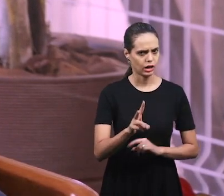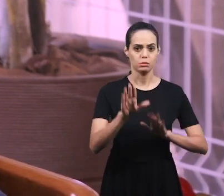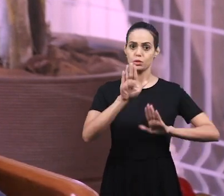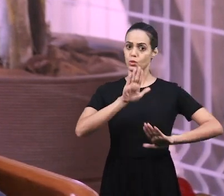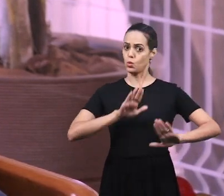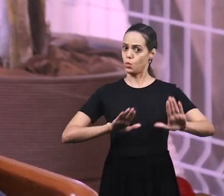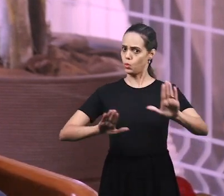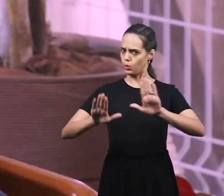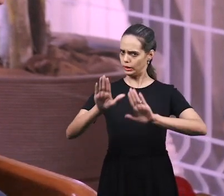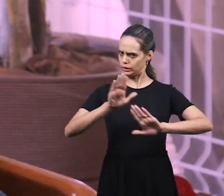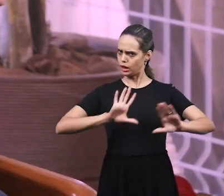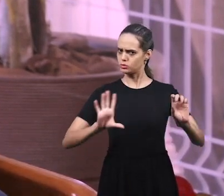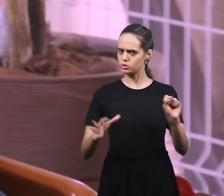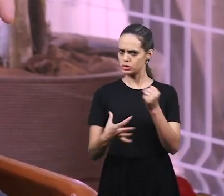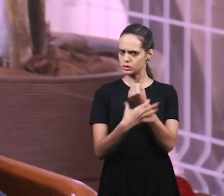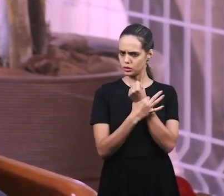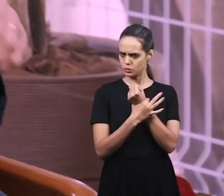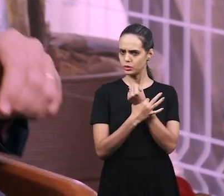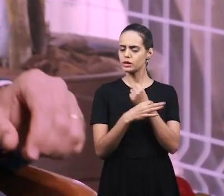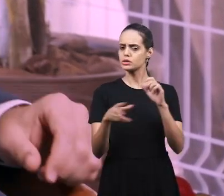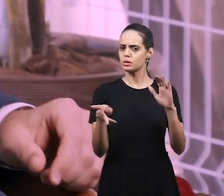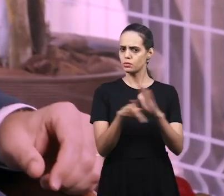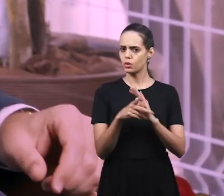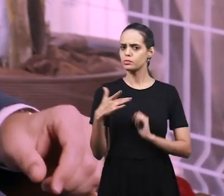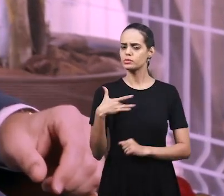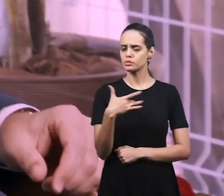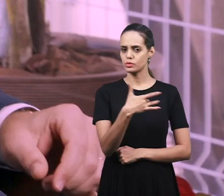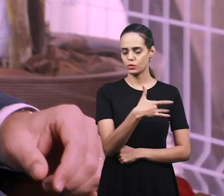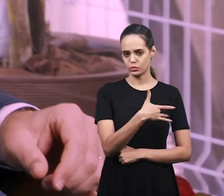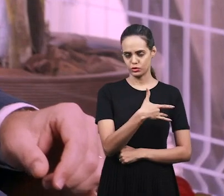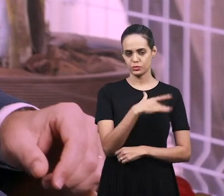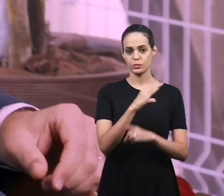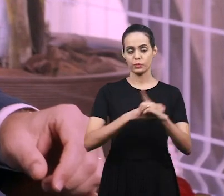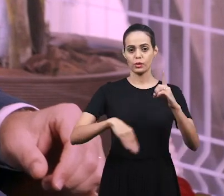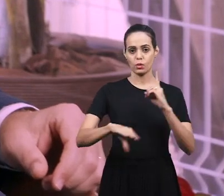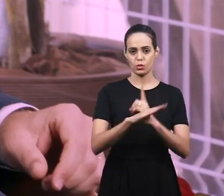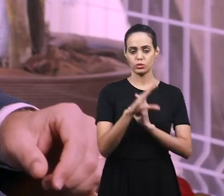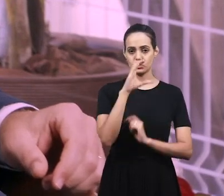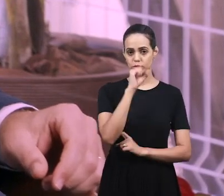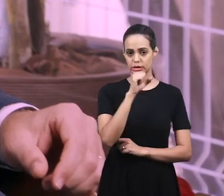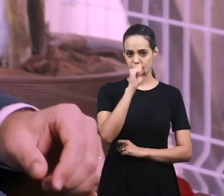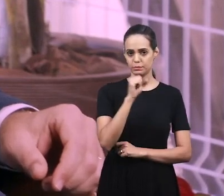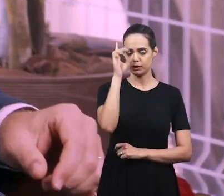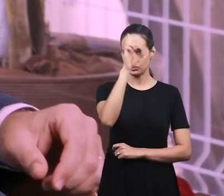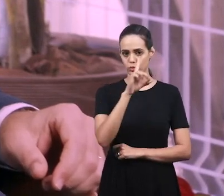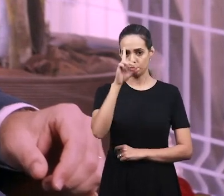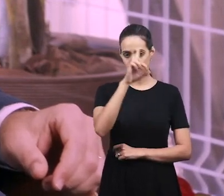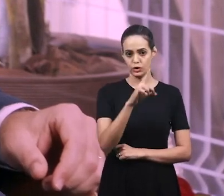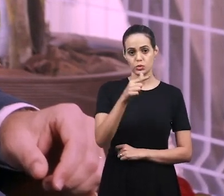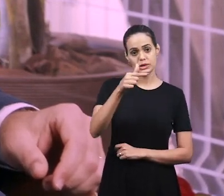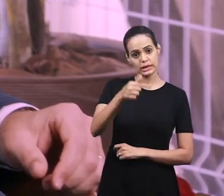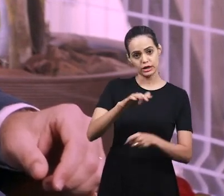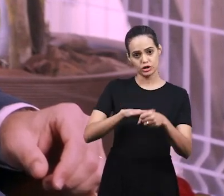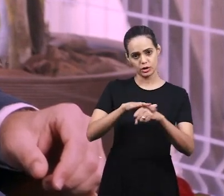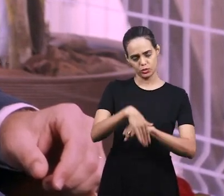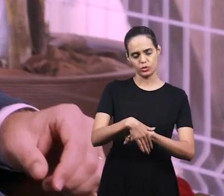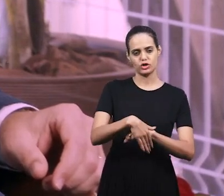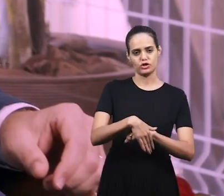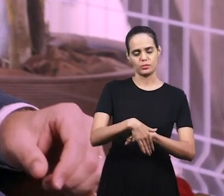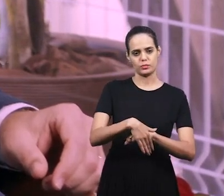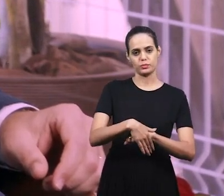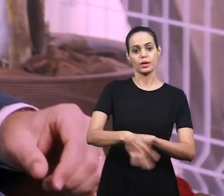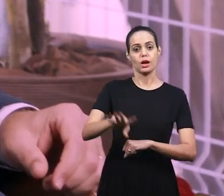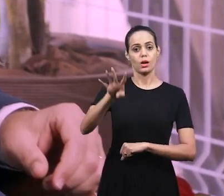cultes présentiels en observant les soins et les orientations des autorités de la